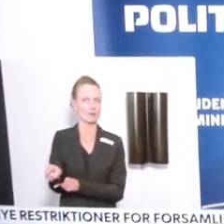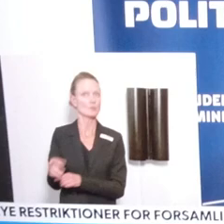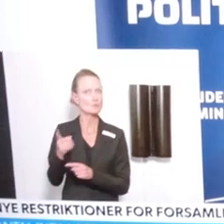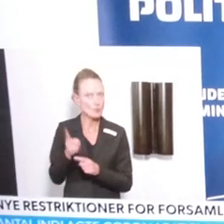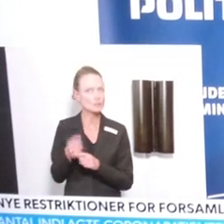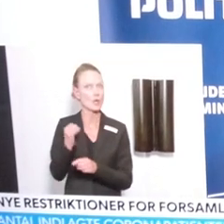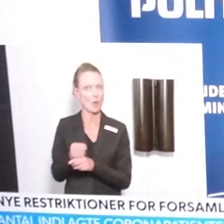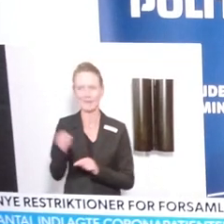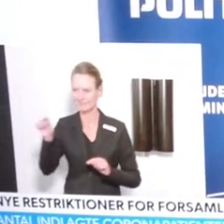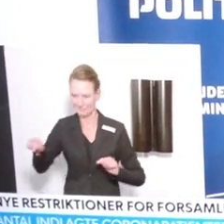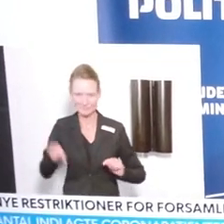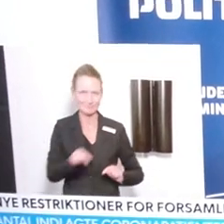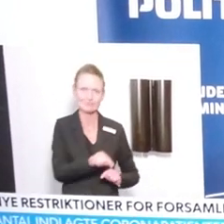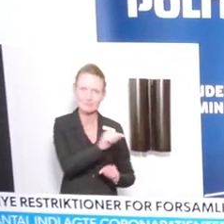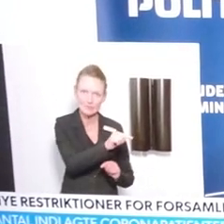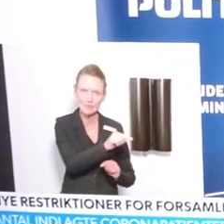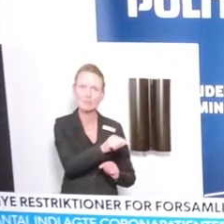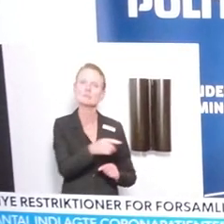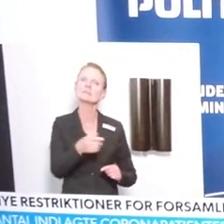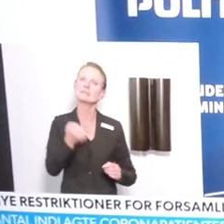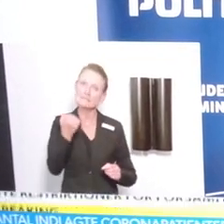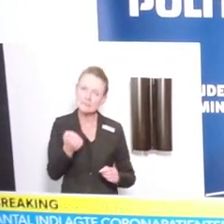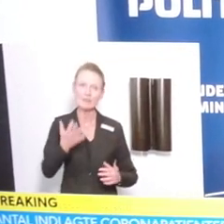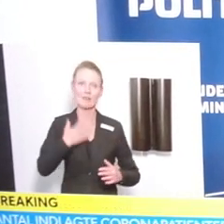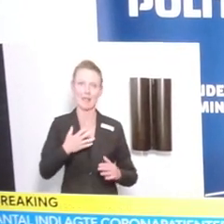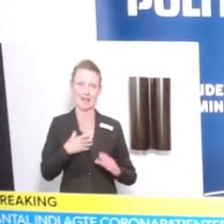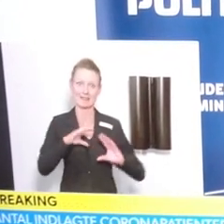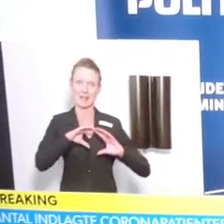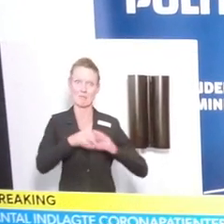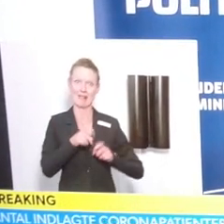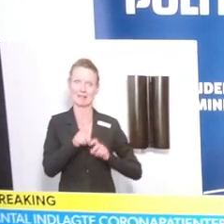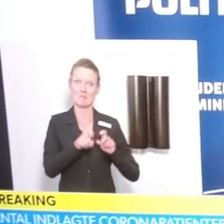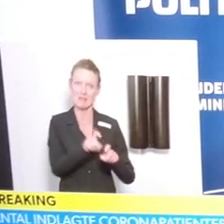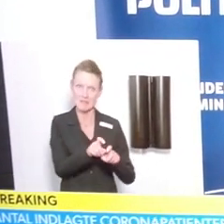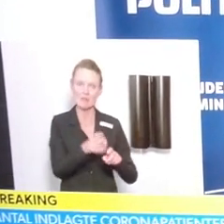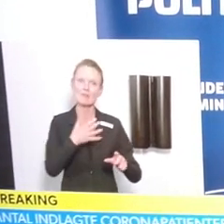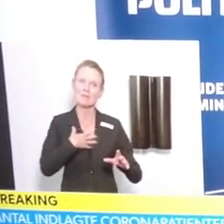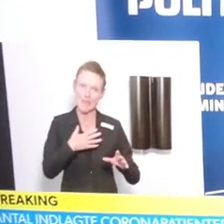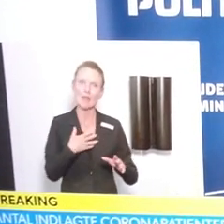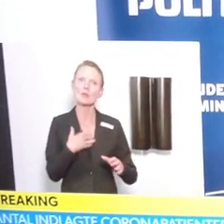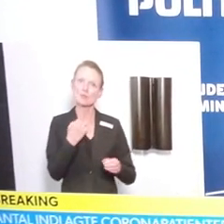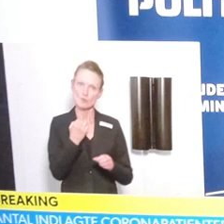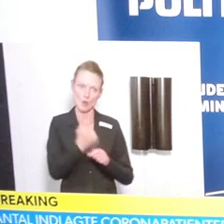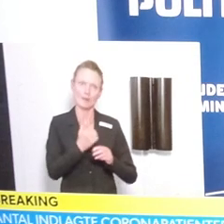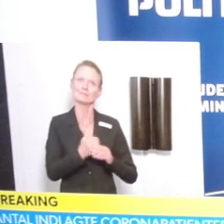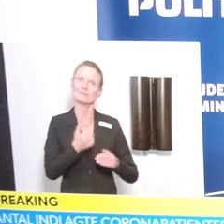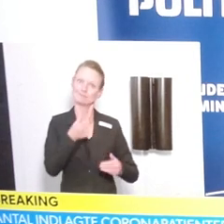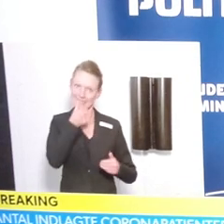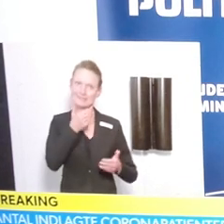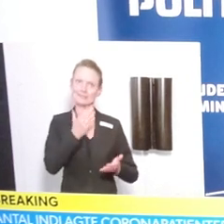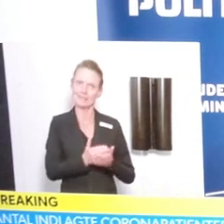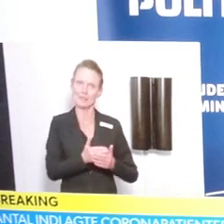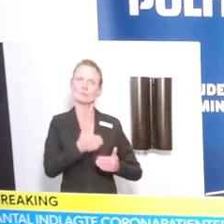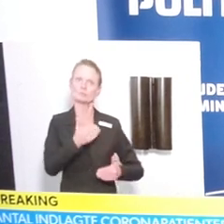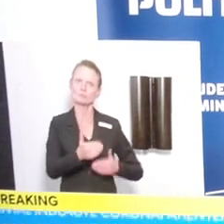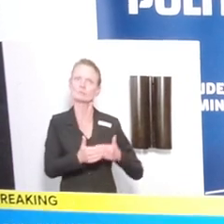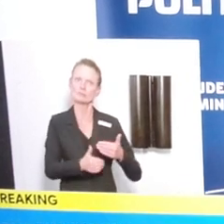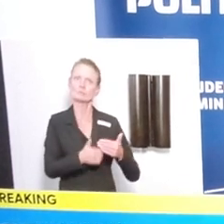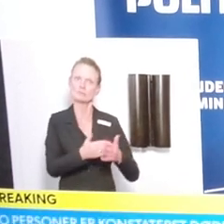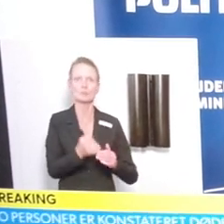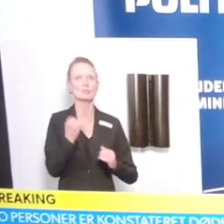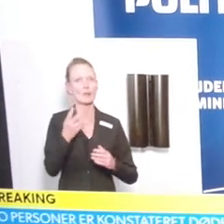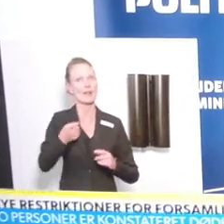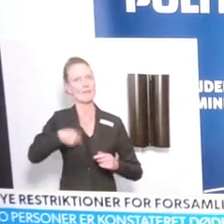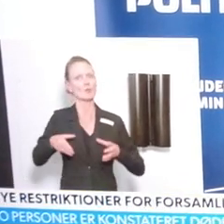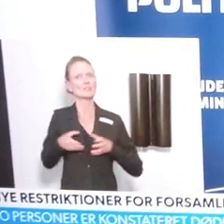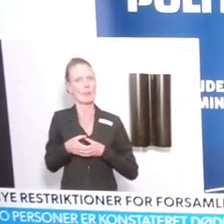den her pandemi på en måde, som er sikker for vores sundhedsvæsen, og vores samfundet er mest muligt åbent, så er der altså dele af samfundet, hvor vi